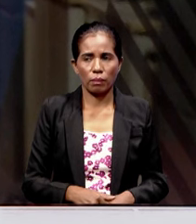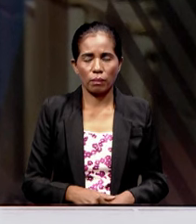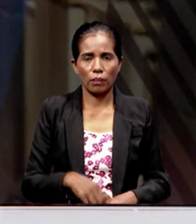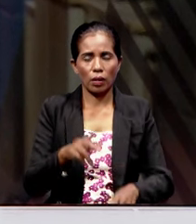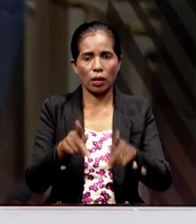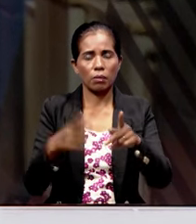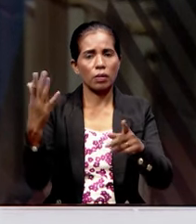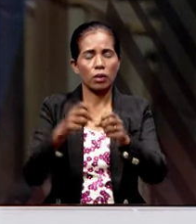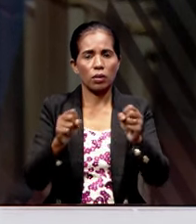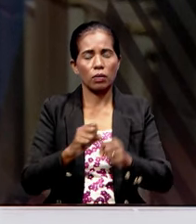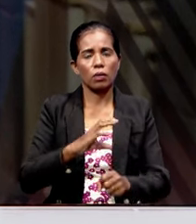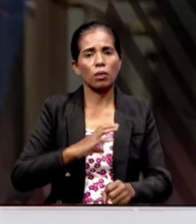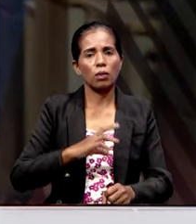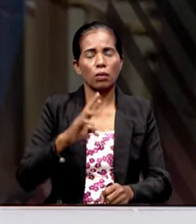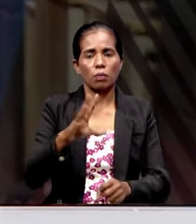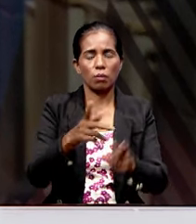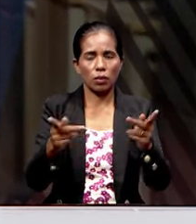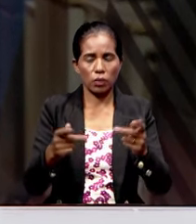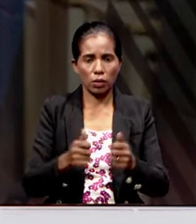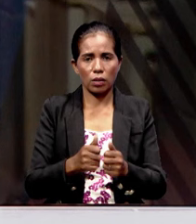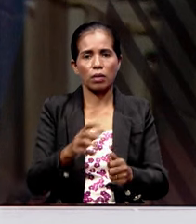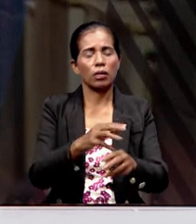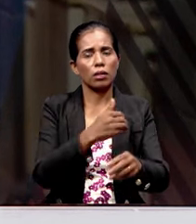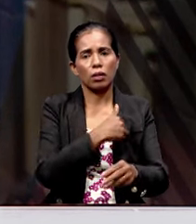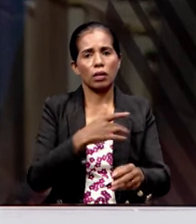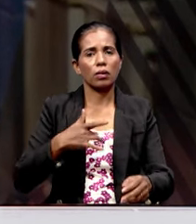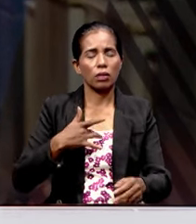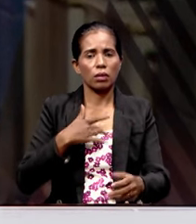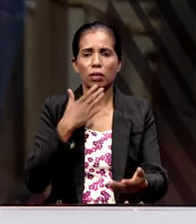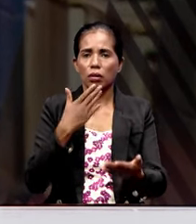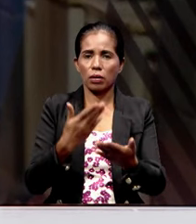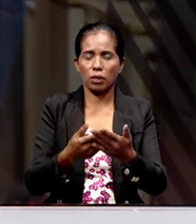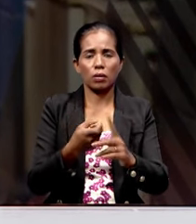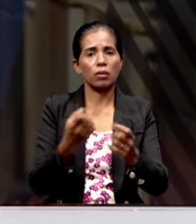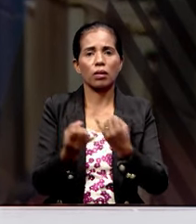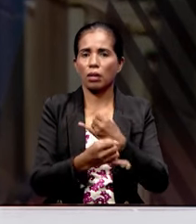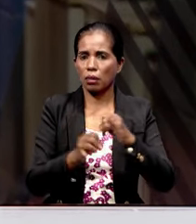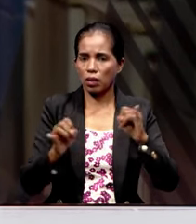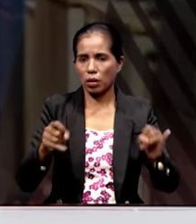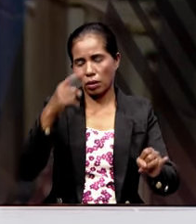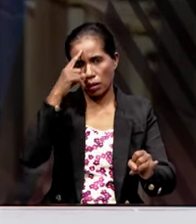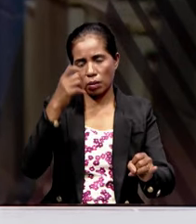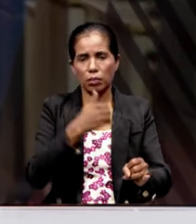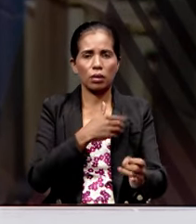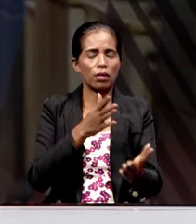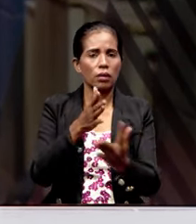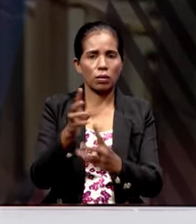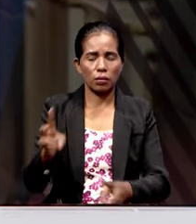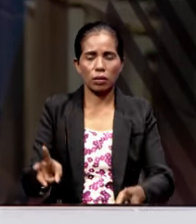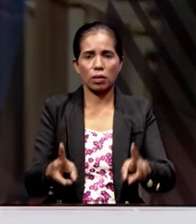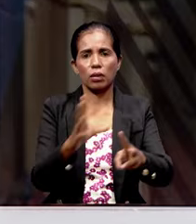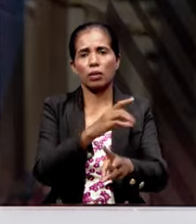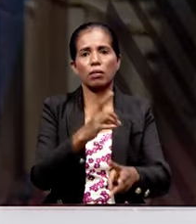Comunidade e a Sukogololo posta administrativo que lá com se deu sente benefício do seu conan, também se deu acesso estrada no